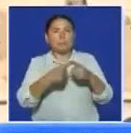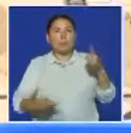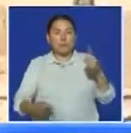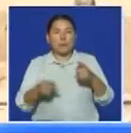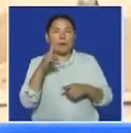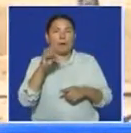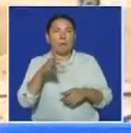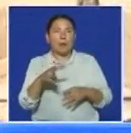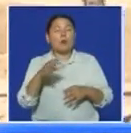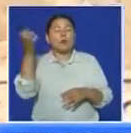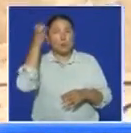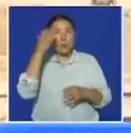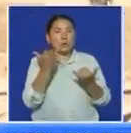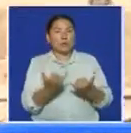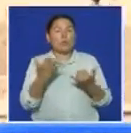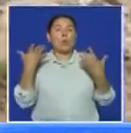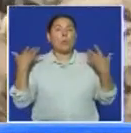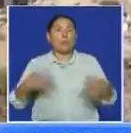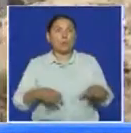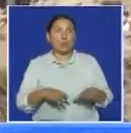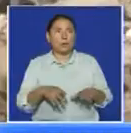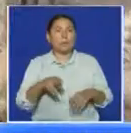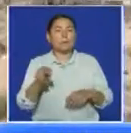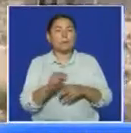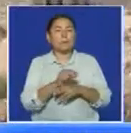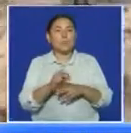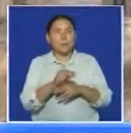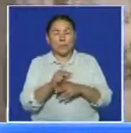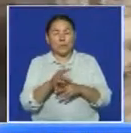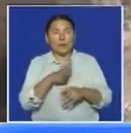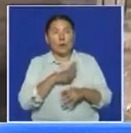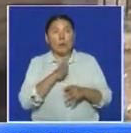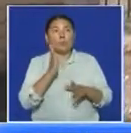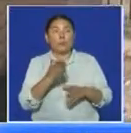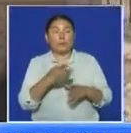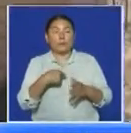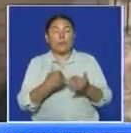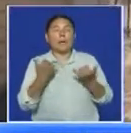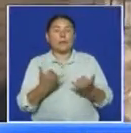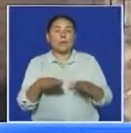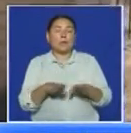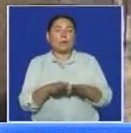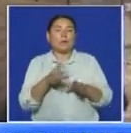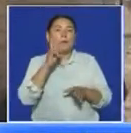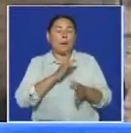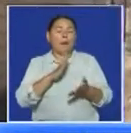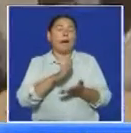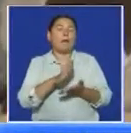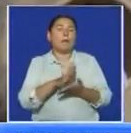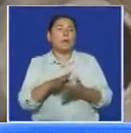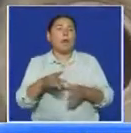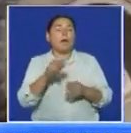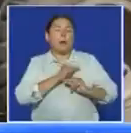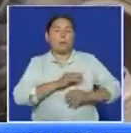километров асфальта. Сейчас уже идет прокладка земельно-гравийного и щебечного оснований, а также утрамбовка слоев.